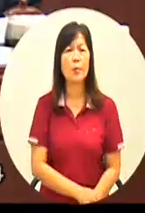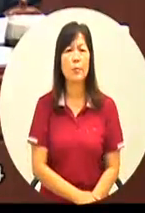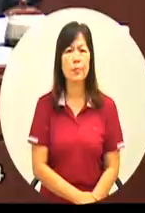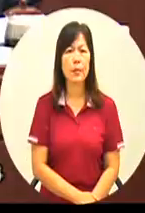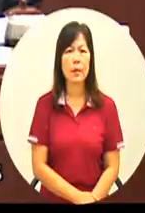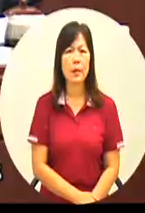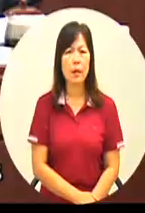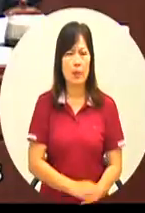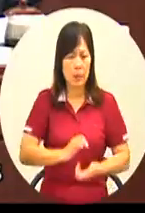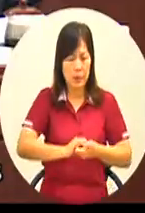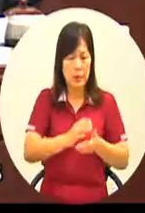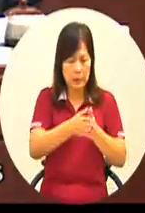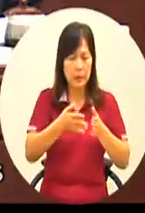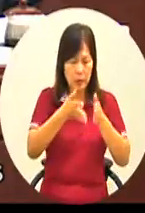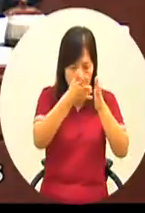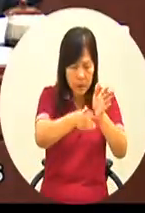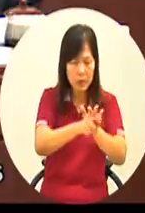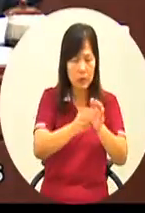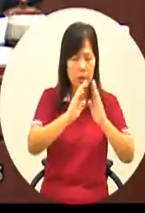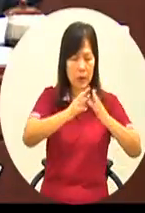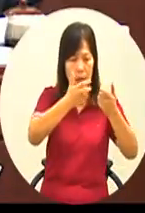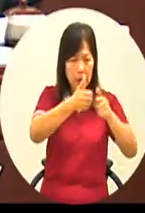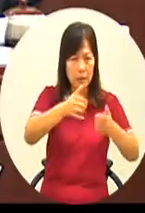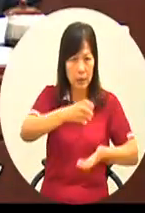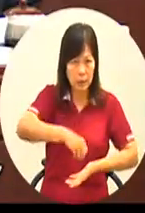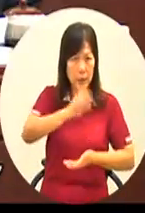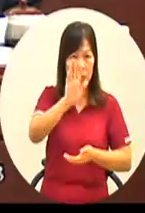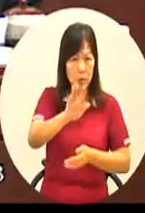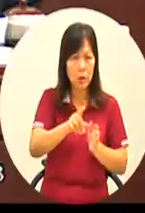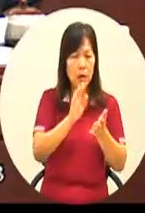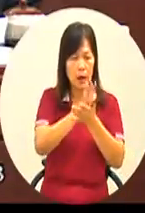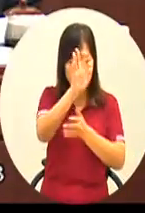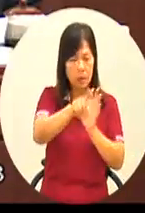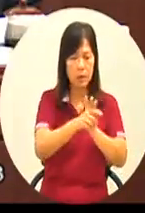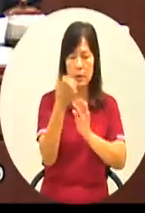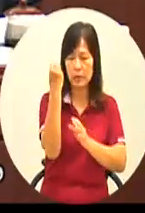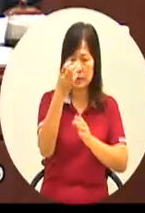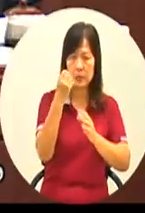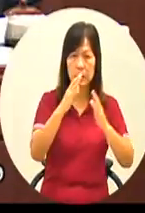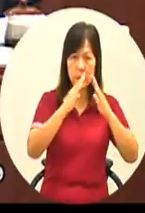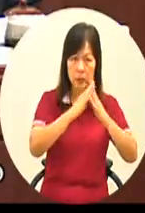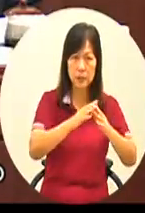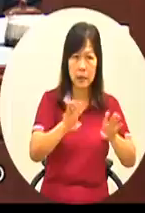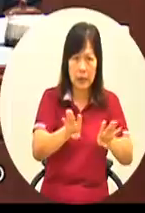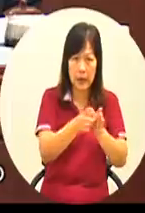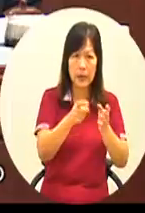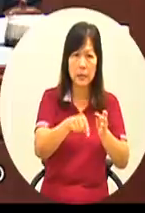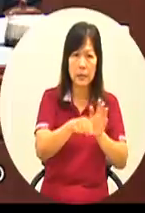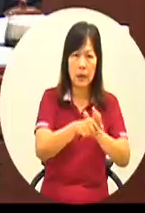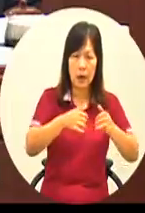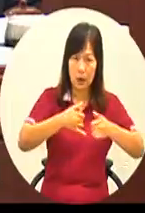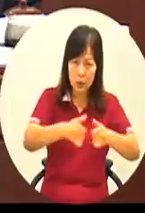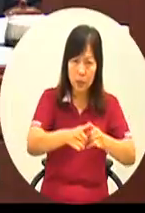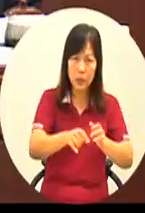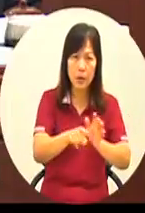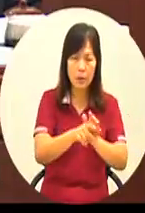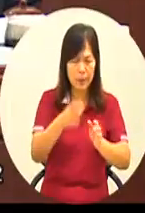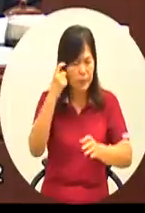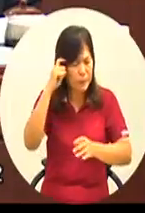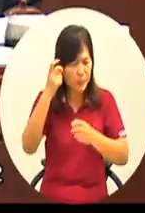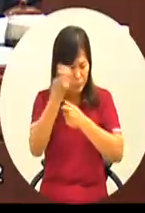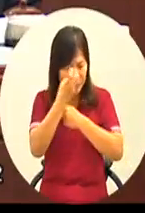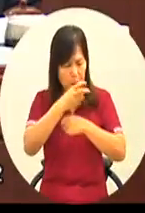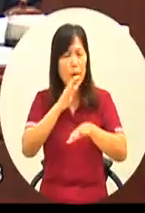定会针对蓝议员所提的，那特别是在未来这些新市镇的开发跟那个道路上面，我们会去做一些检